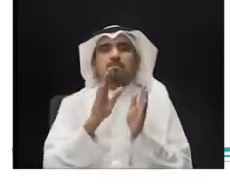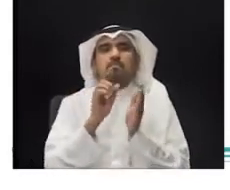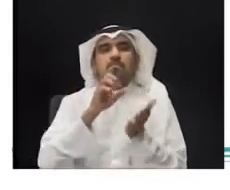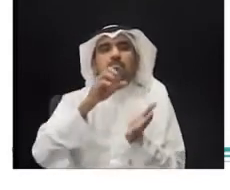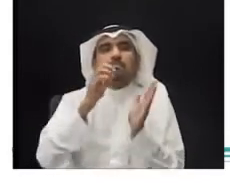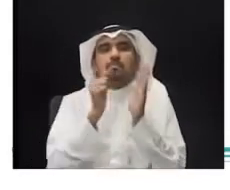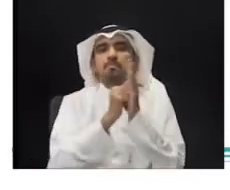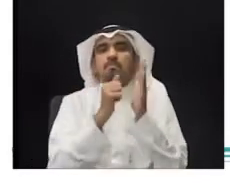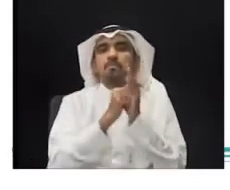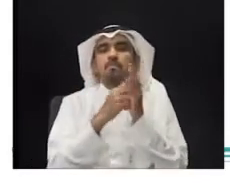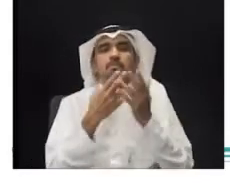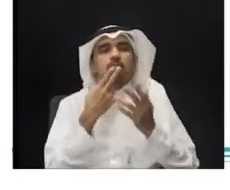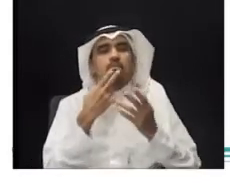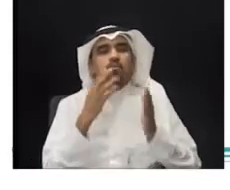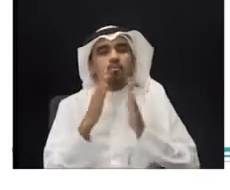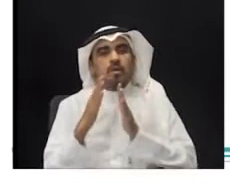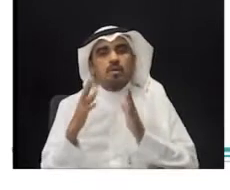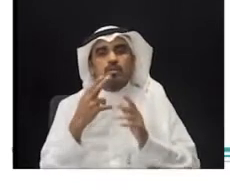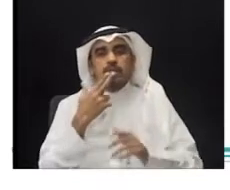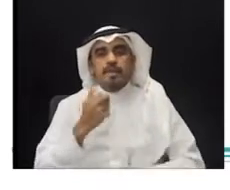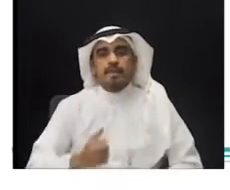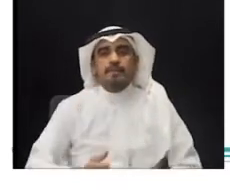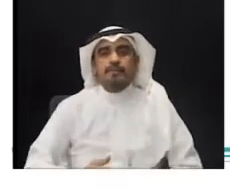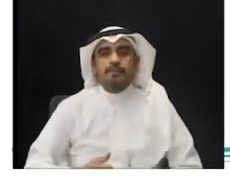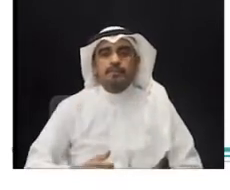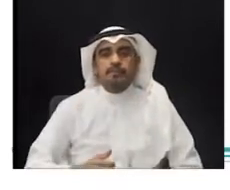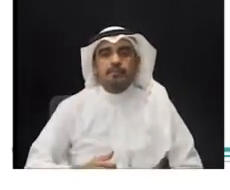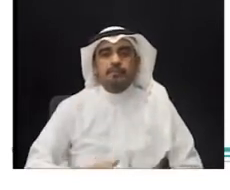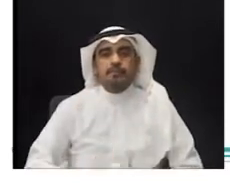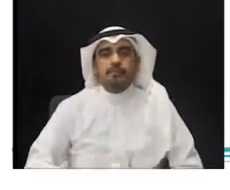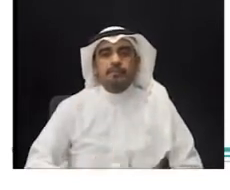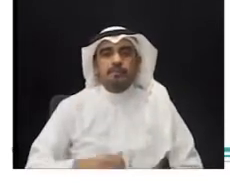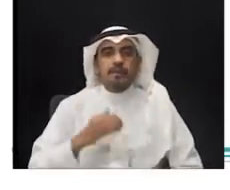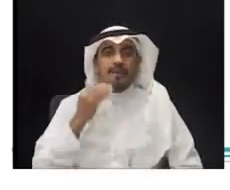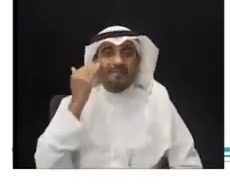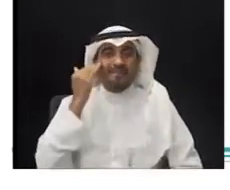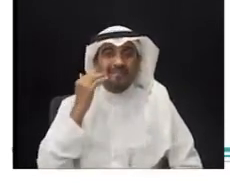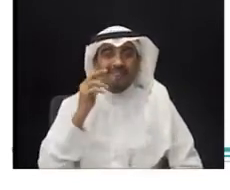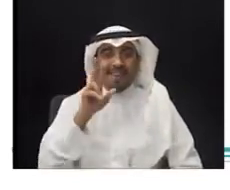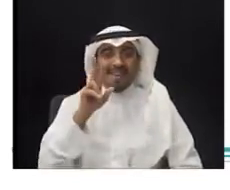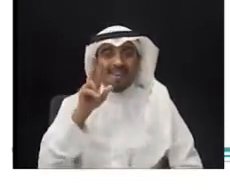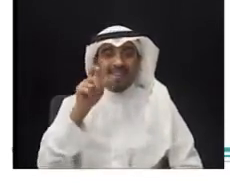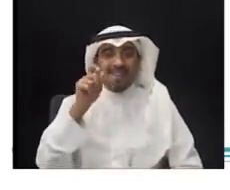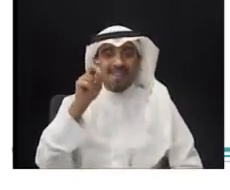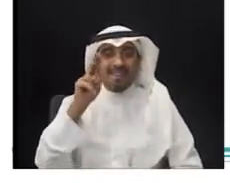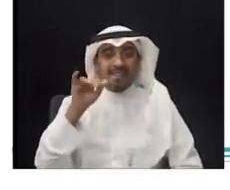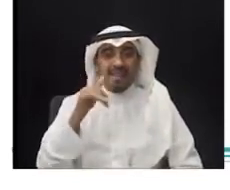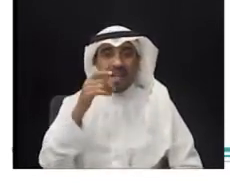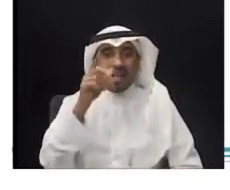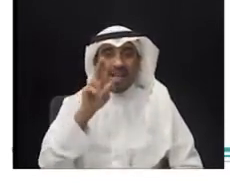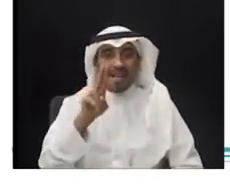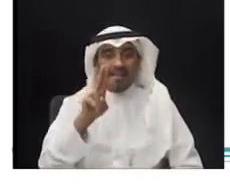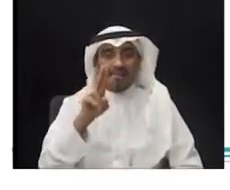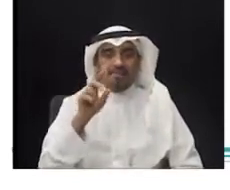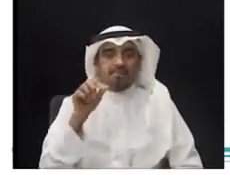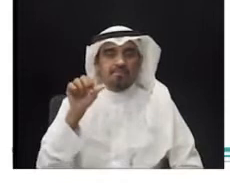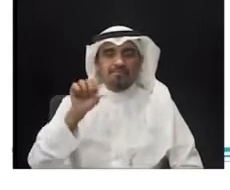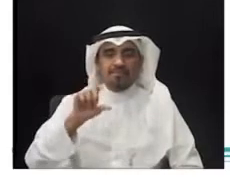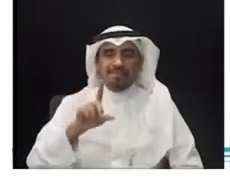أحسنتم منزلها مرتب ونظيف، الفتيات لا يوجد لها ما يناسبها، ومحمد